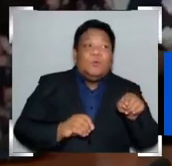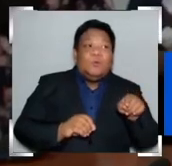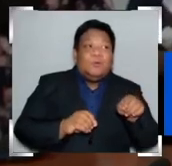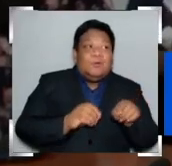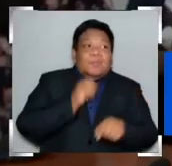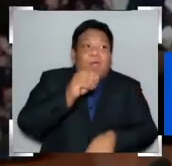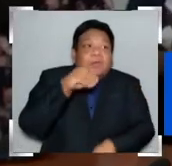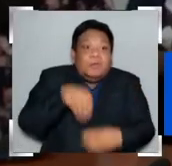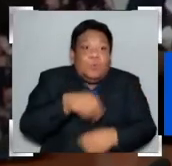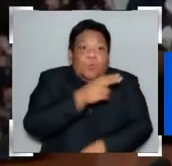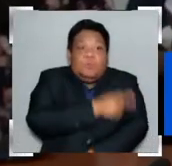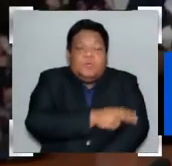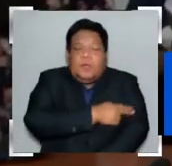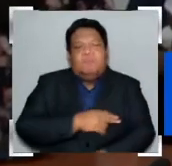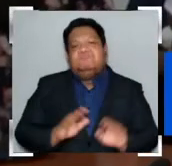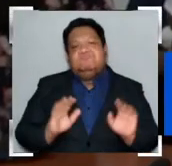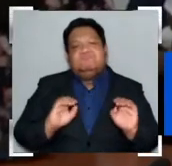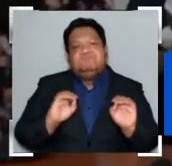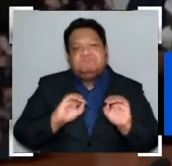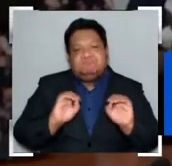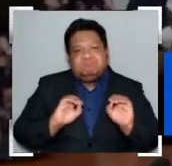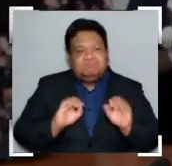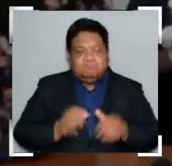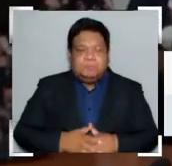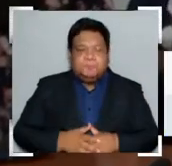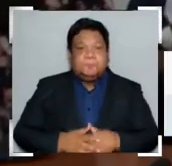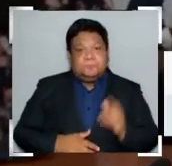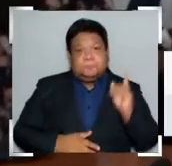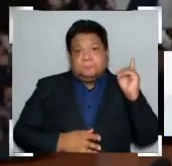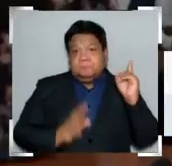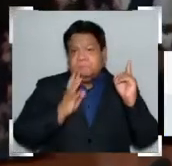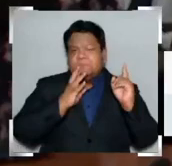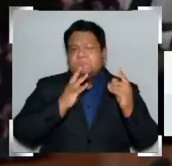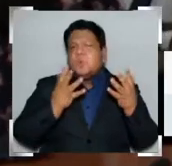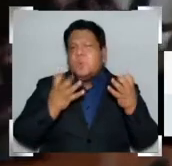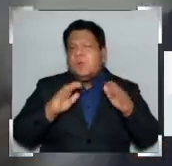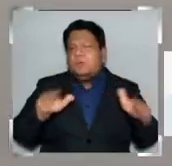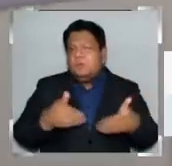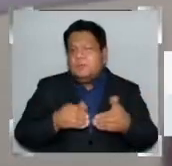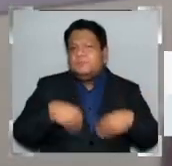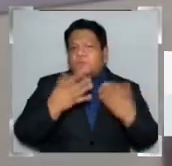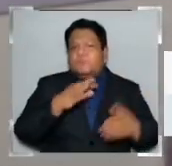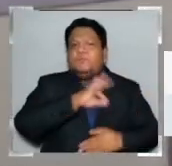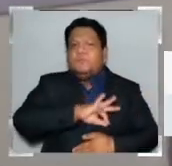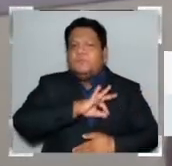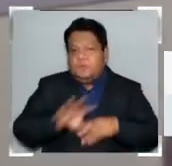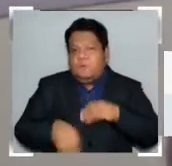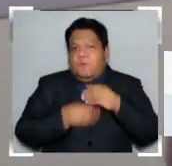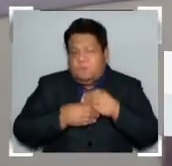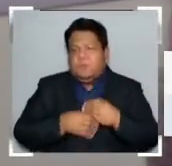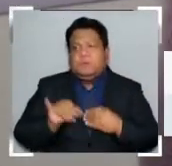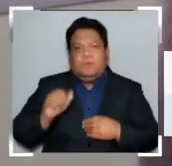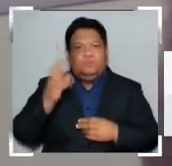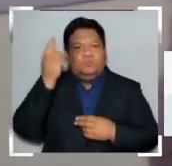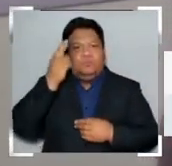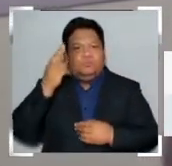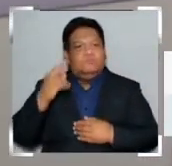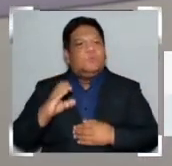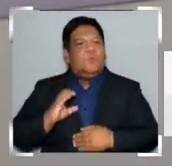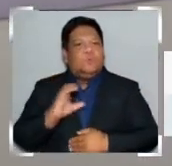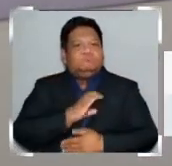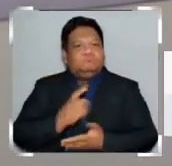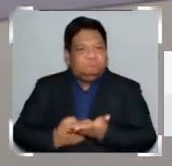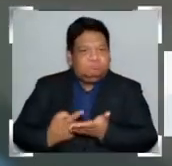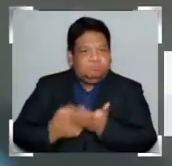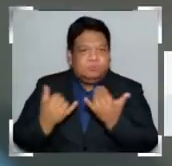by introducing benefit packages. At yun naman yung narinig natin na gustong gawin rin sa committee. Ayon sa pagsasaliksik ng GMA Integrated